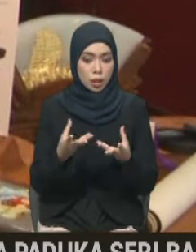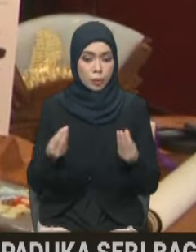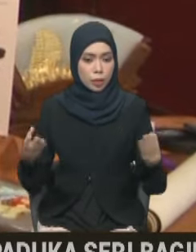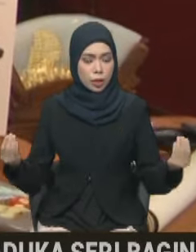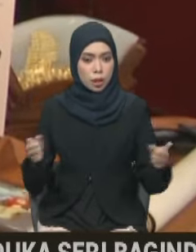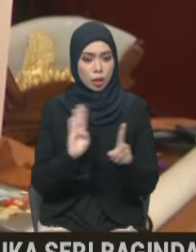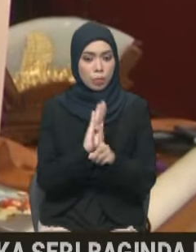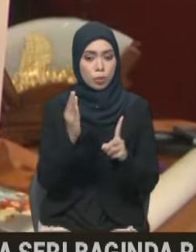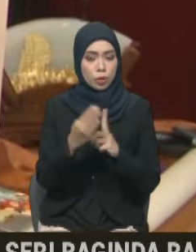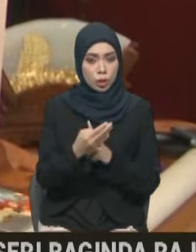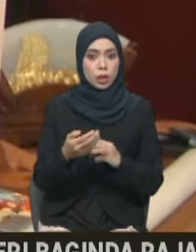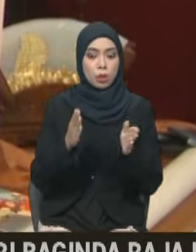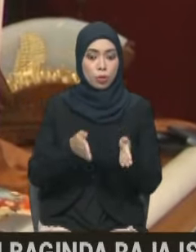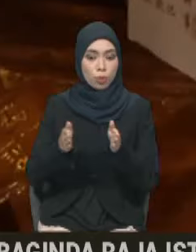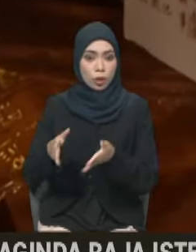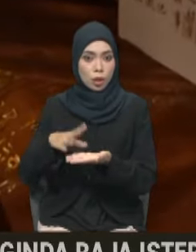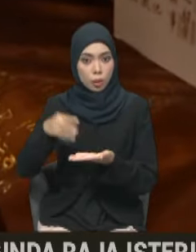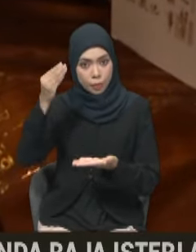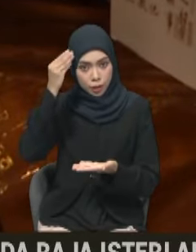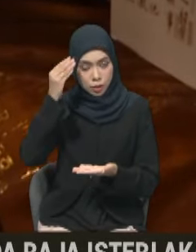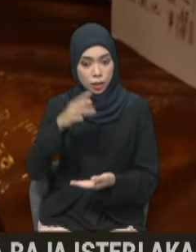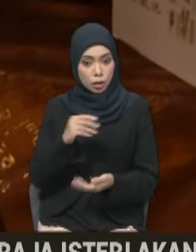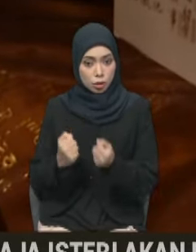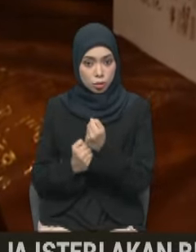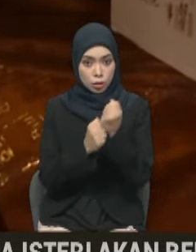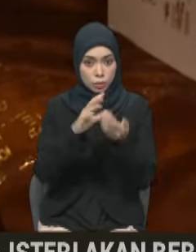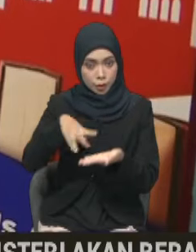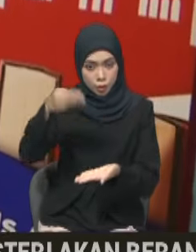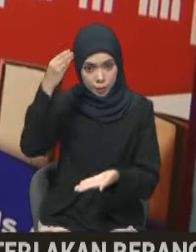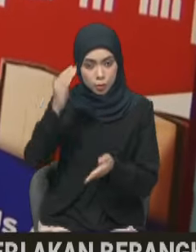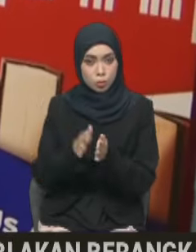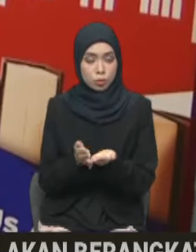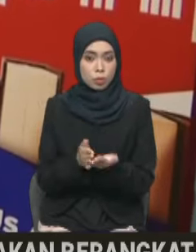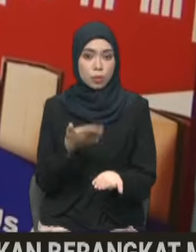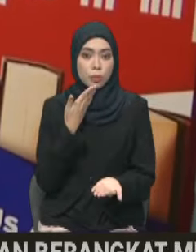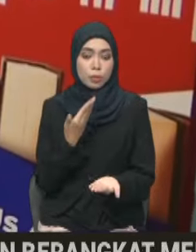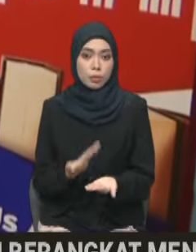peluang pendidikan dan sokongan pembelajaran yang terbaik.